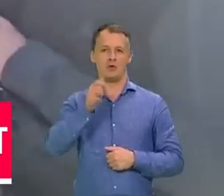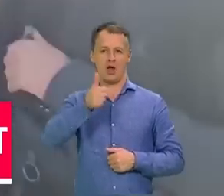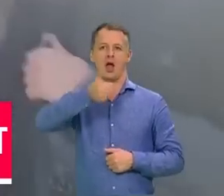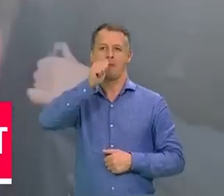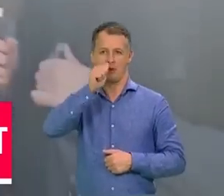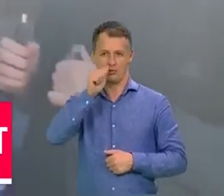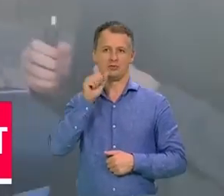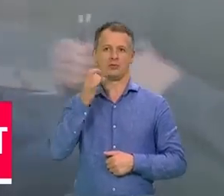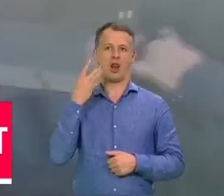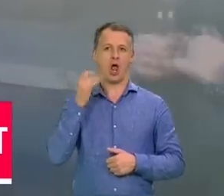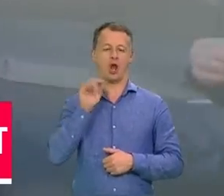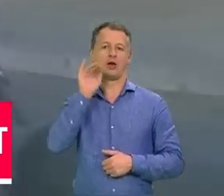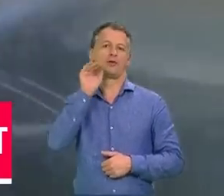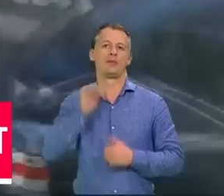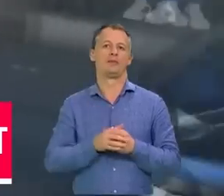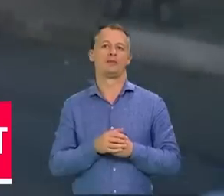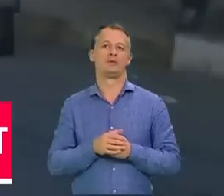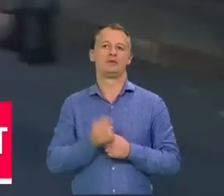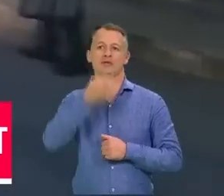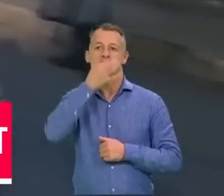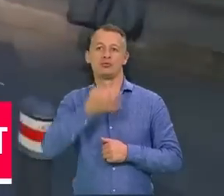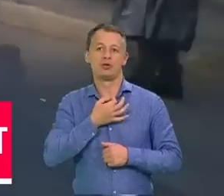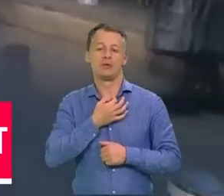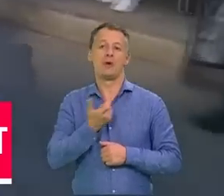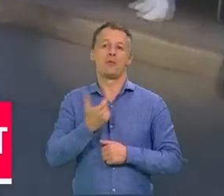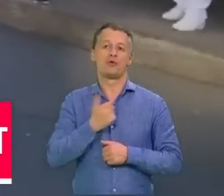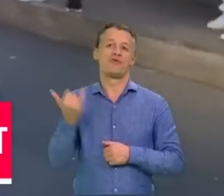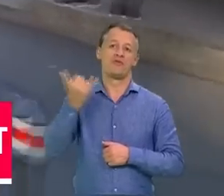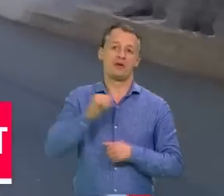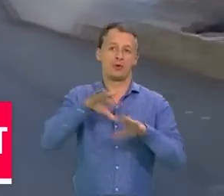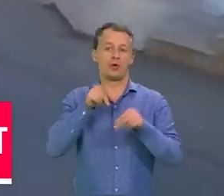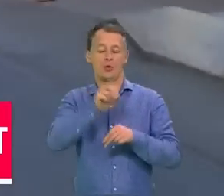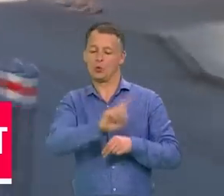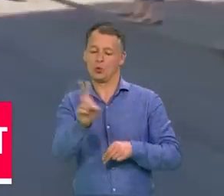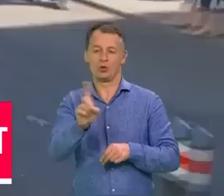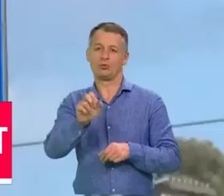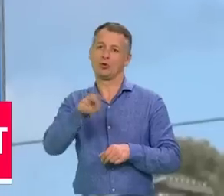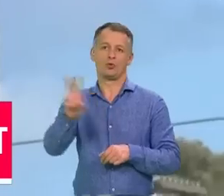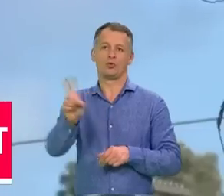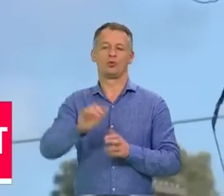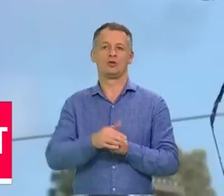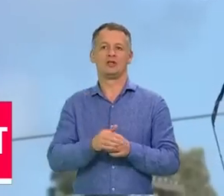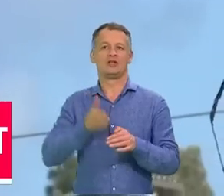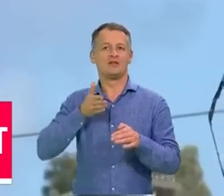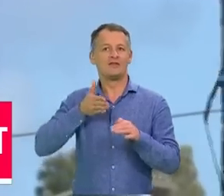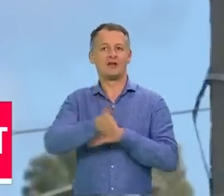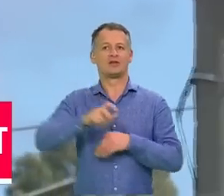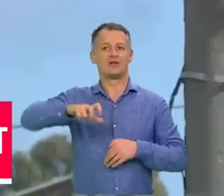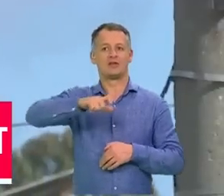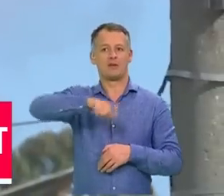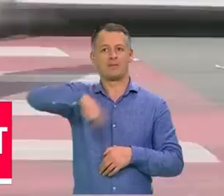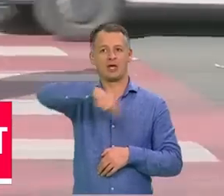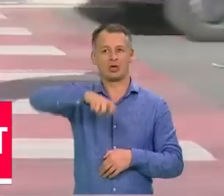You drink? Come here, please. Tell me, please, can I go with him to the place? No. Trecerea de pieton din piața centrală